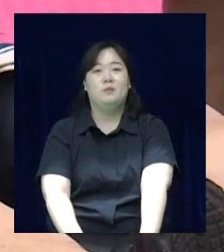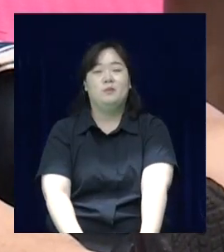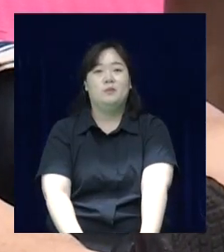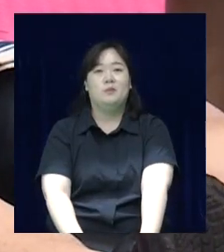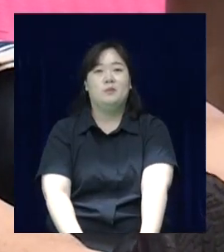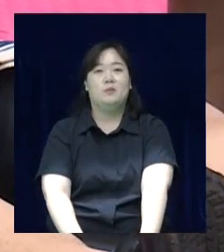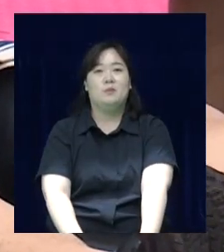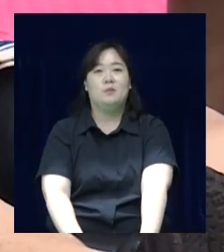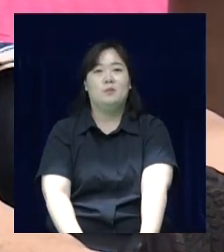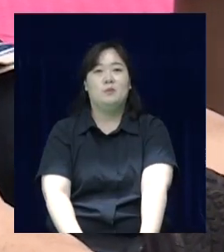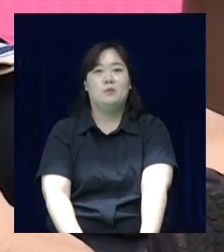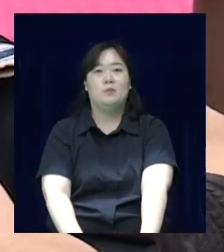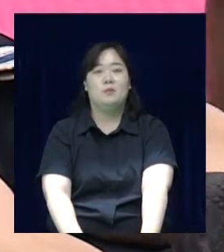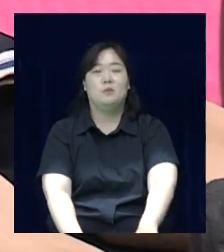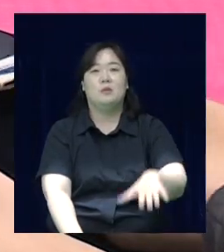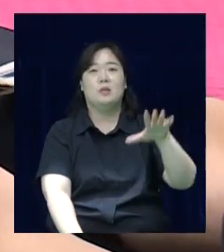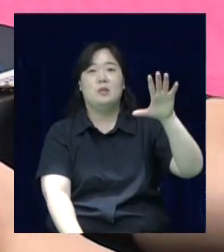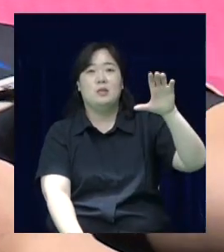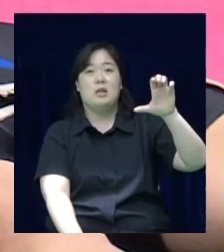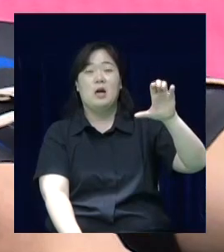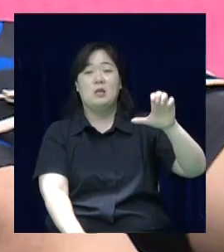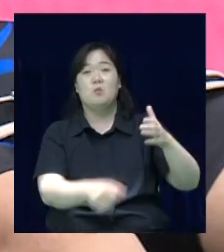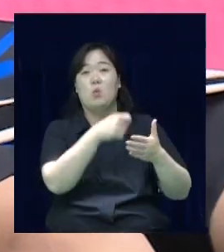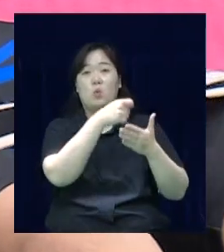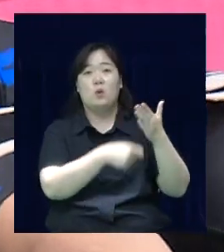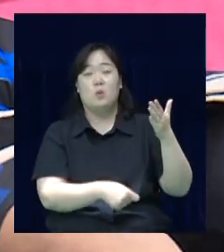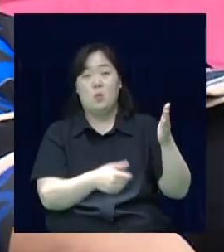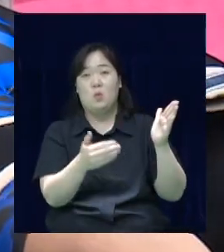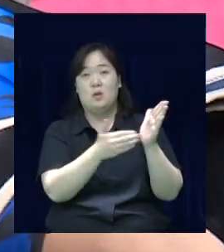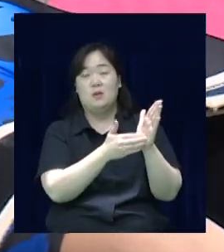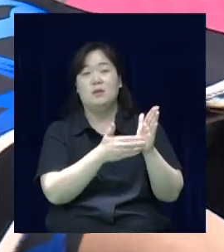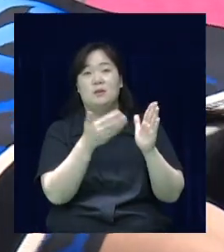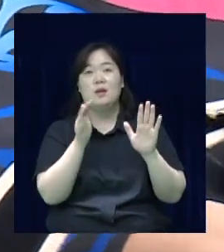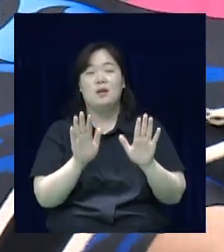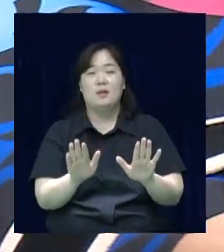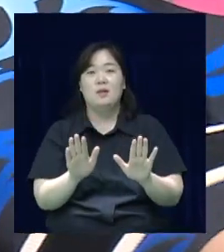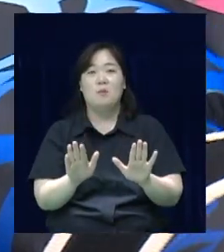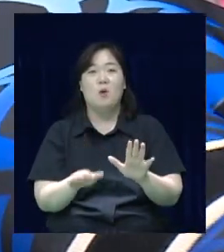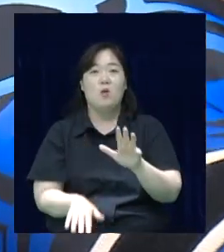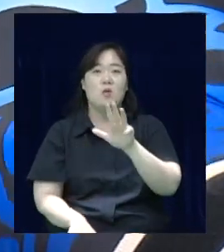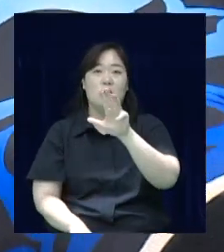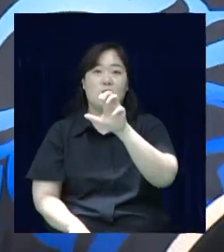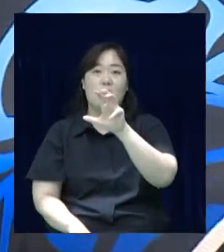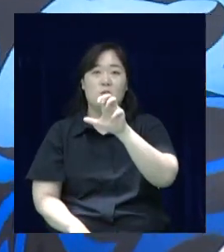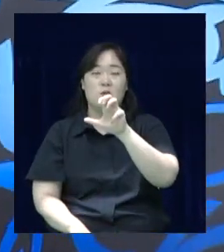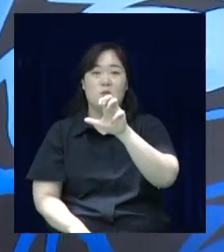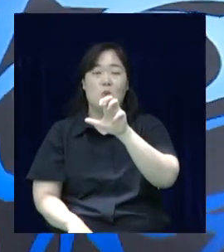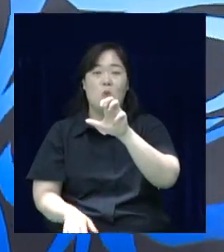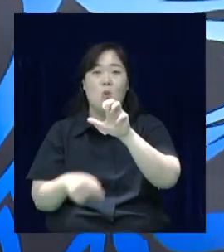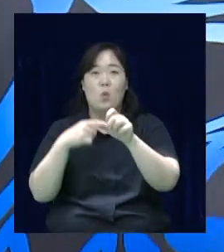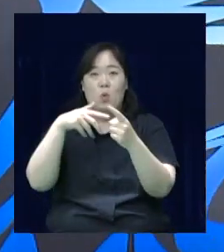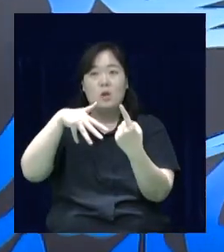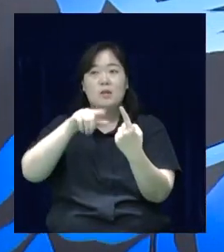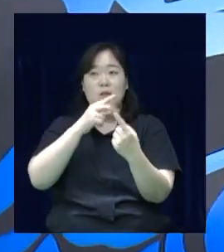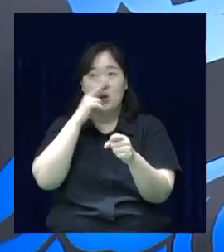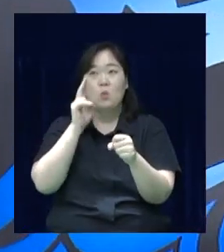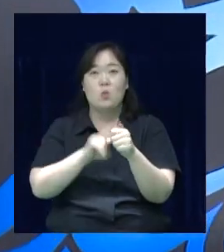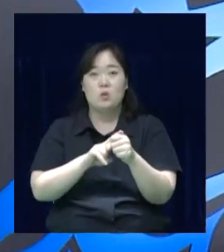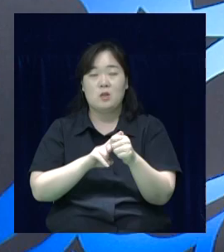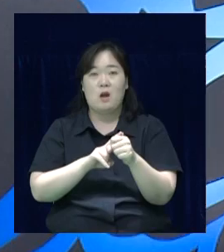앞서 파워리프팅은 45kg을 기록했던 이동명 선수 웨이트리프팅 1차 시도